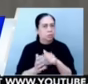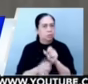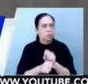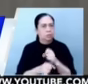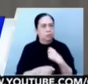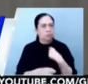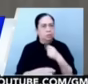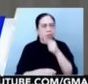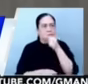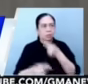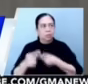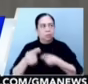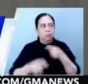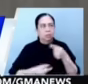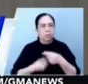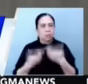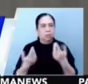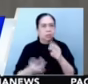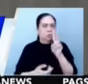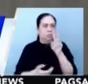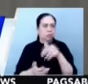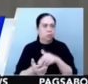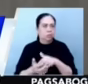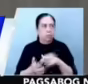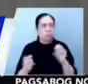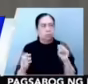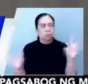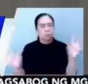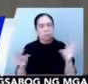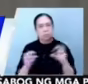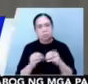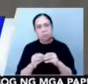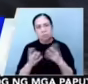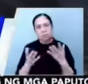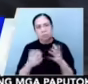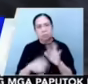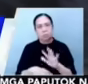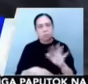natin, mga 2,000. So that's just about the right.